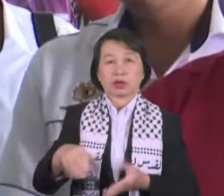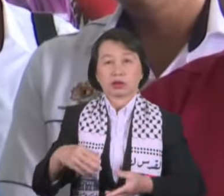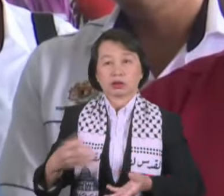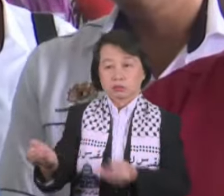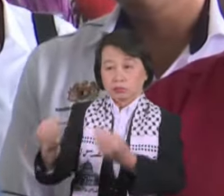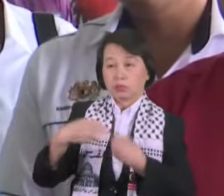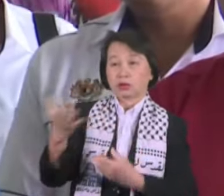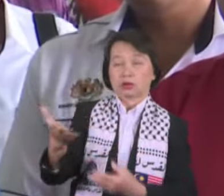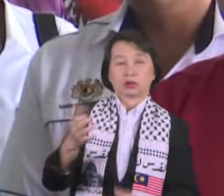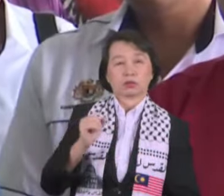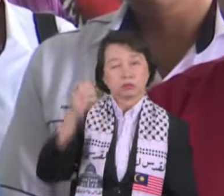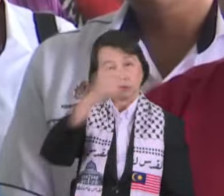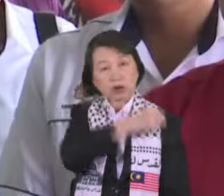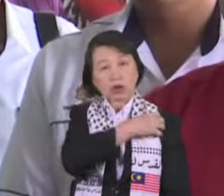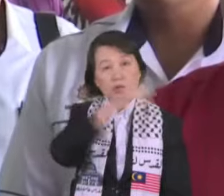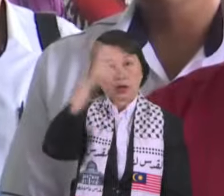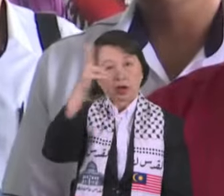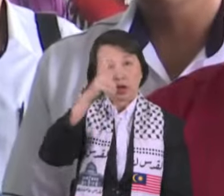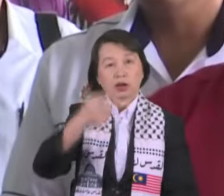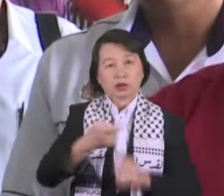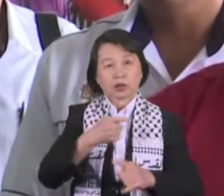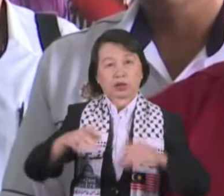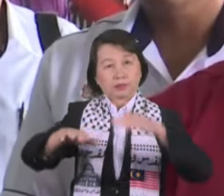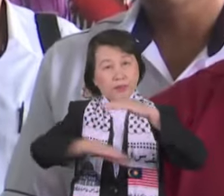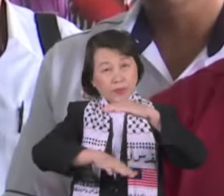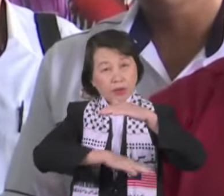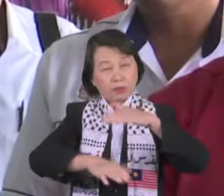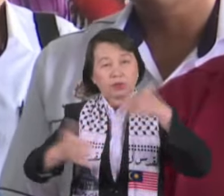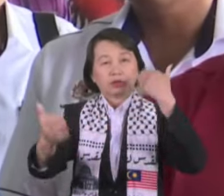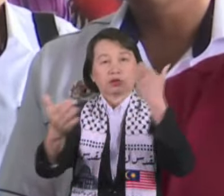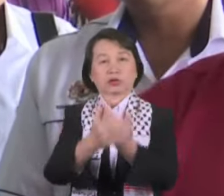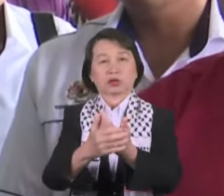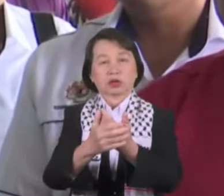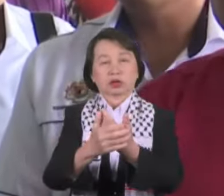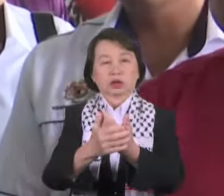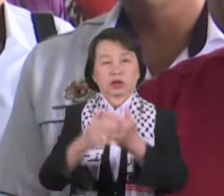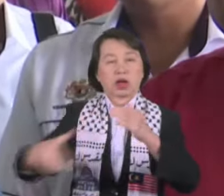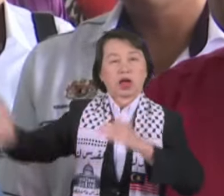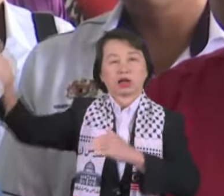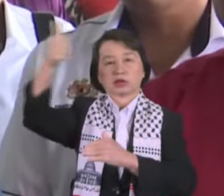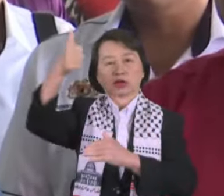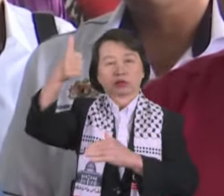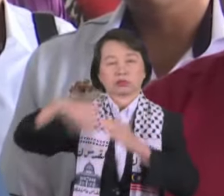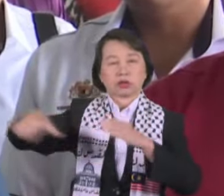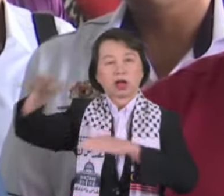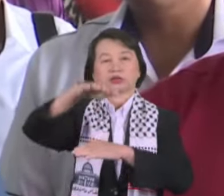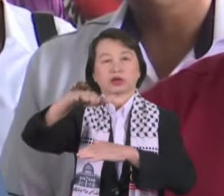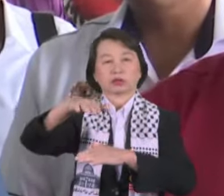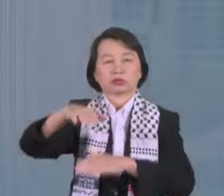diberikan oleh pegawai kerajaan dari peringkat yang paling bawah sehinggalah peringkat yang paling atas.